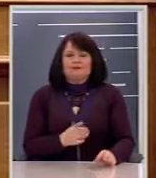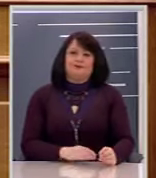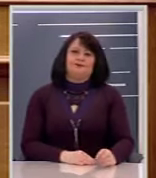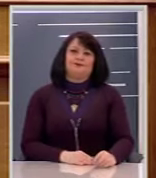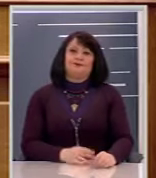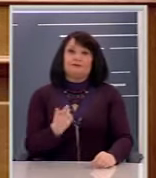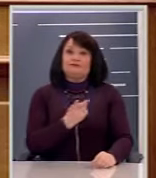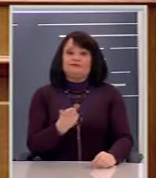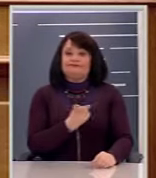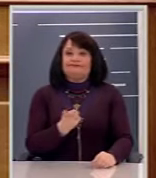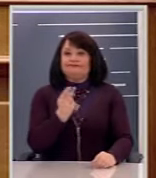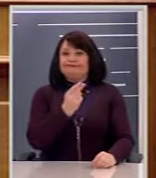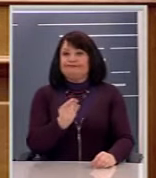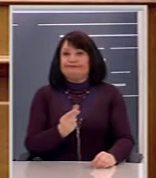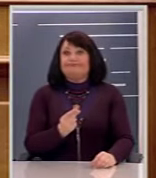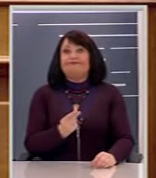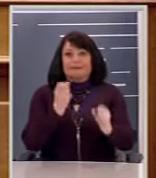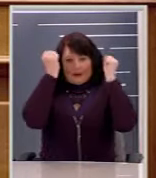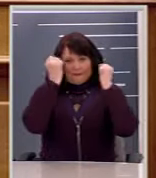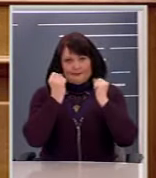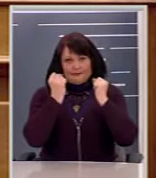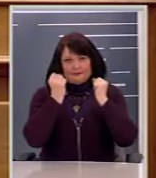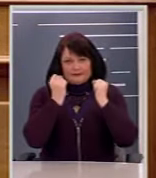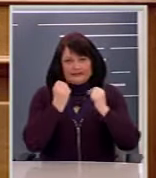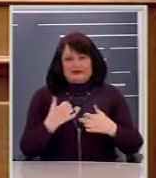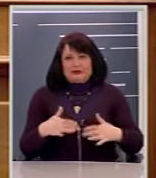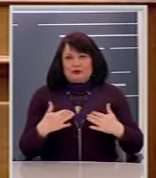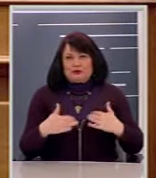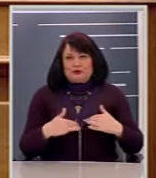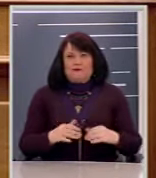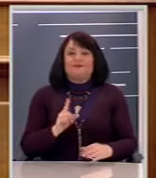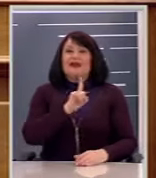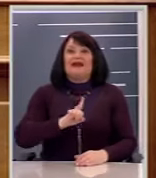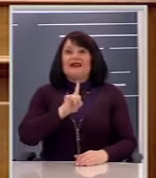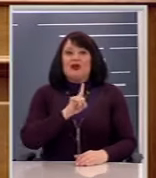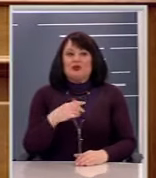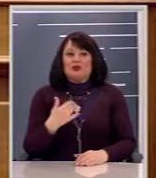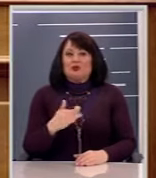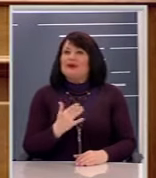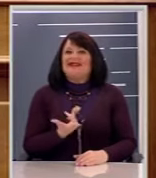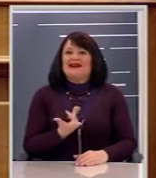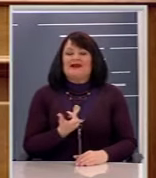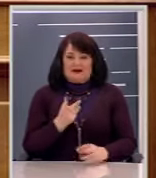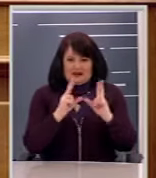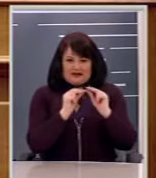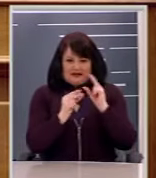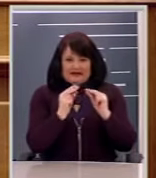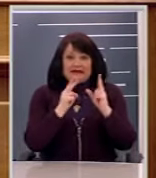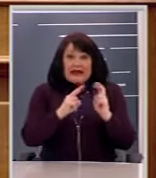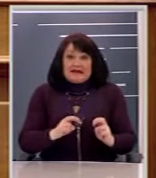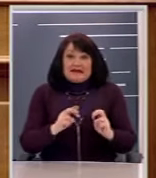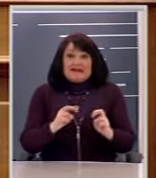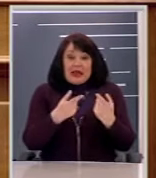και τα δύο. Το πρώτο που καίει τον αρχηγό της αξιωματικής αντιπολίτευσης είναι η συζήτηση για την εξεταστική για την